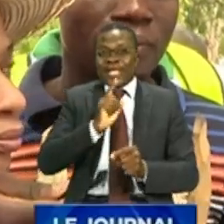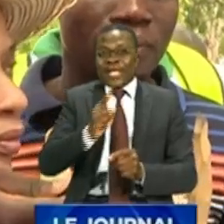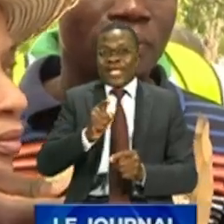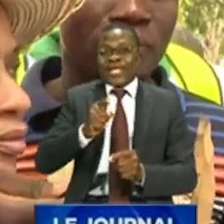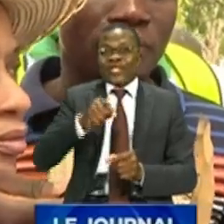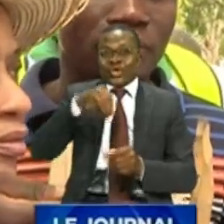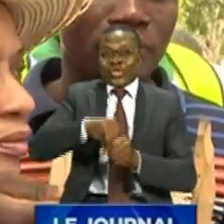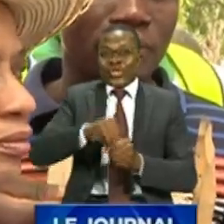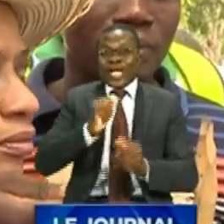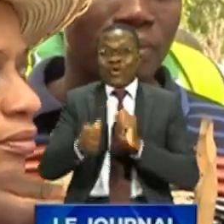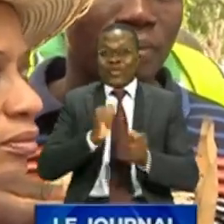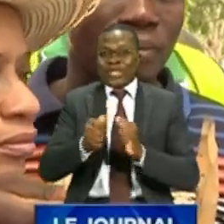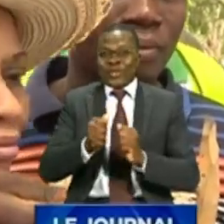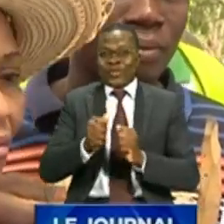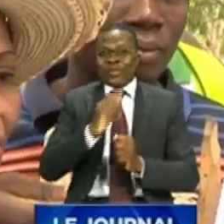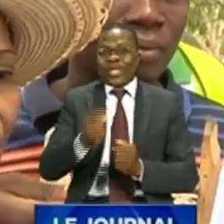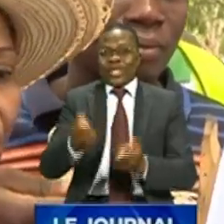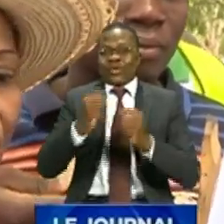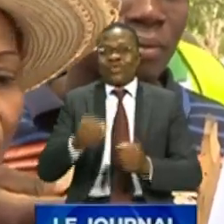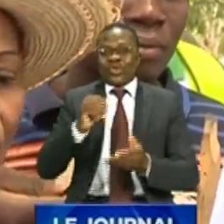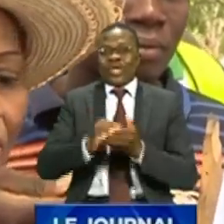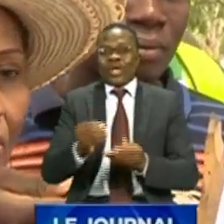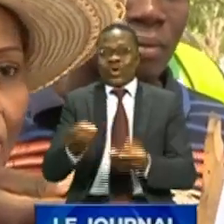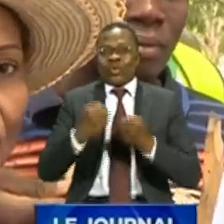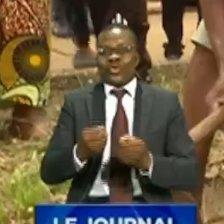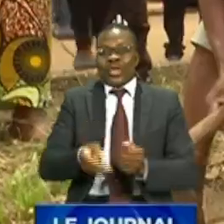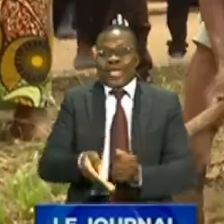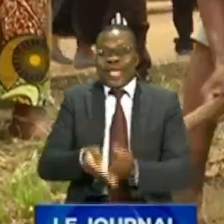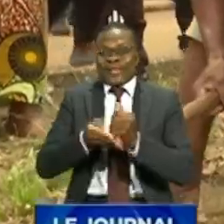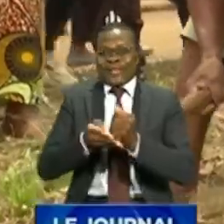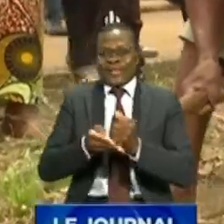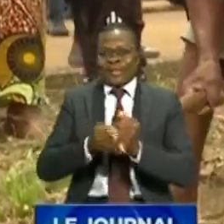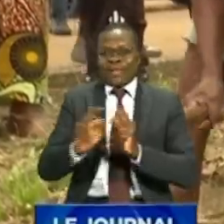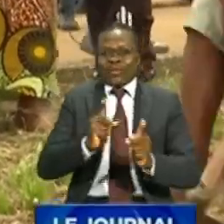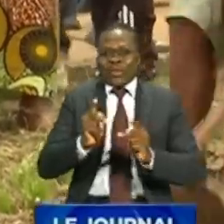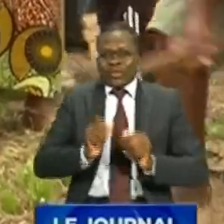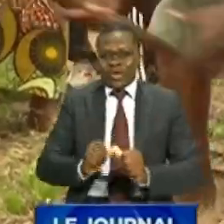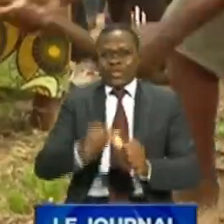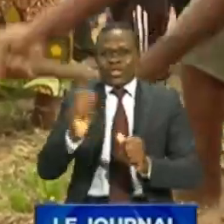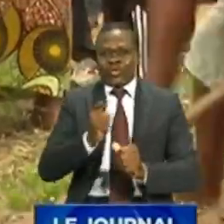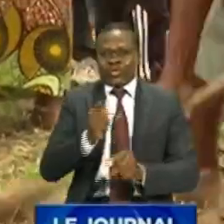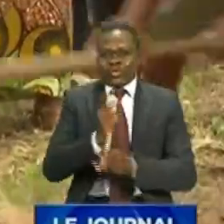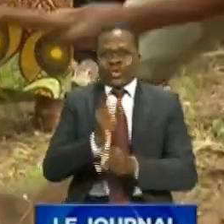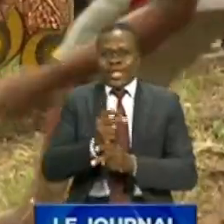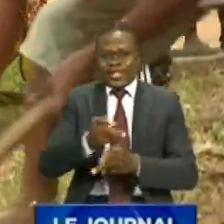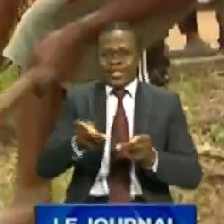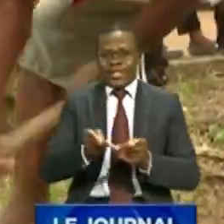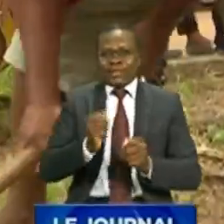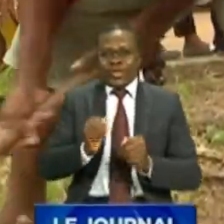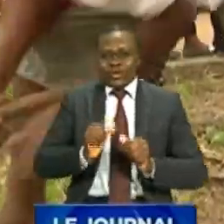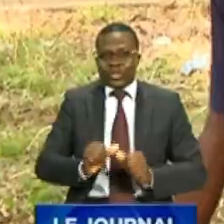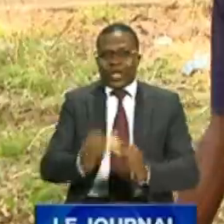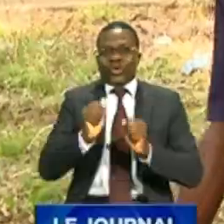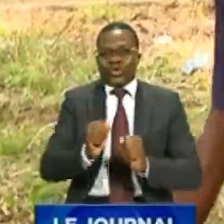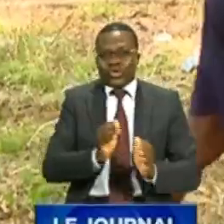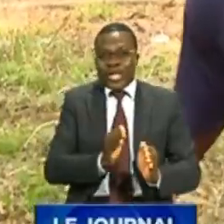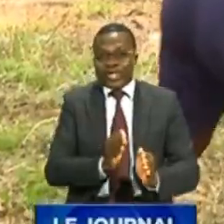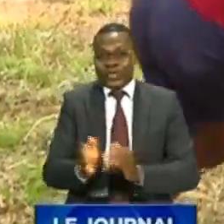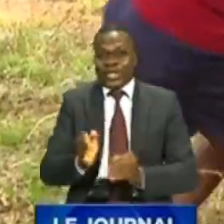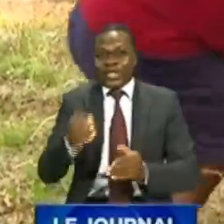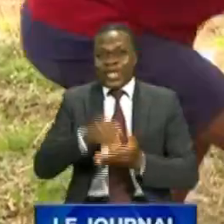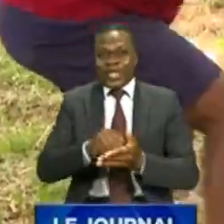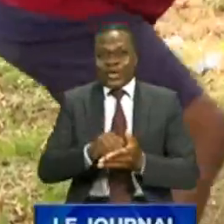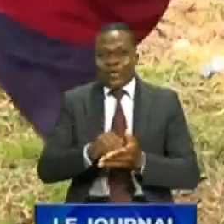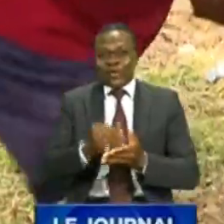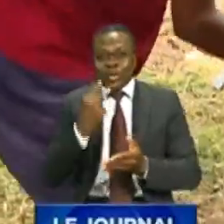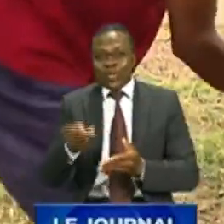en compétition et qui sont venus encore me donner un coup de main. La population va continuer à toujours garder les espaces parce que nous allons continuer à sillonner encore les espaces qui